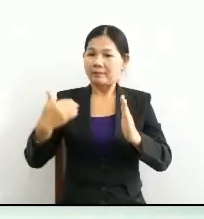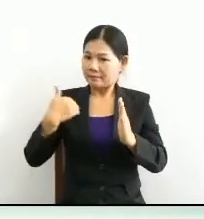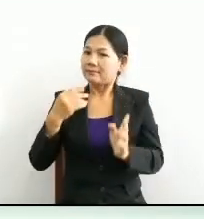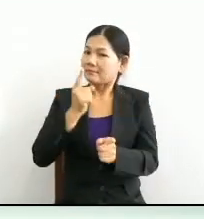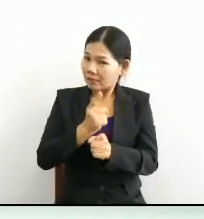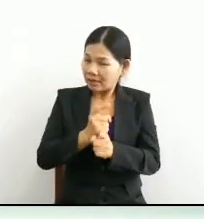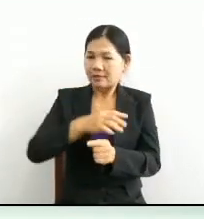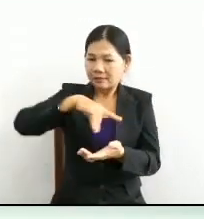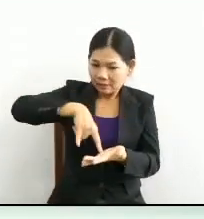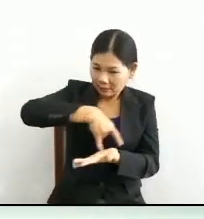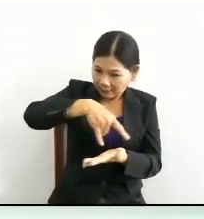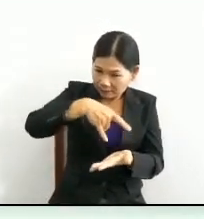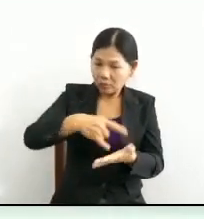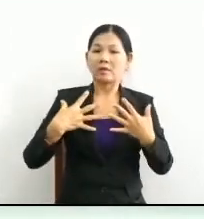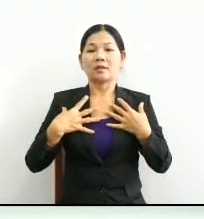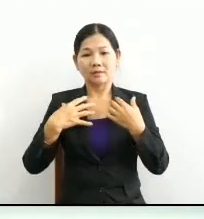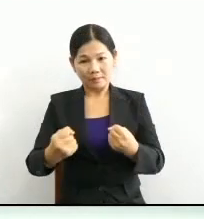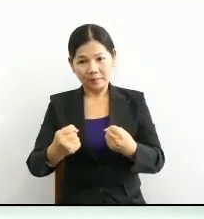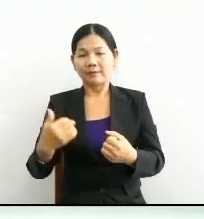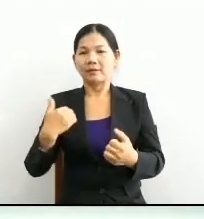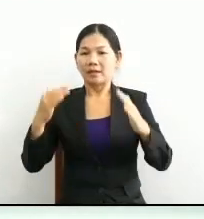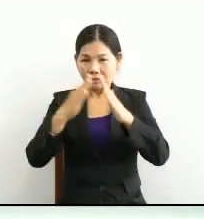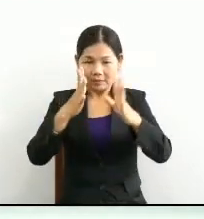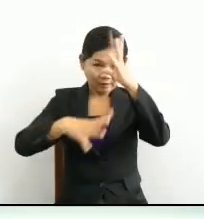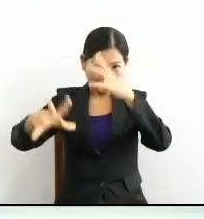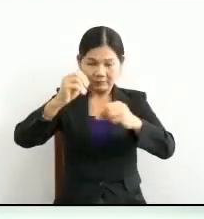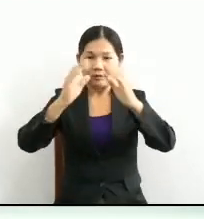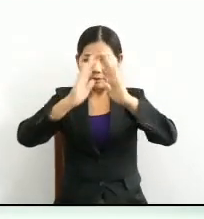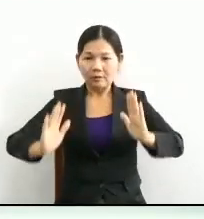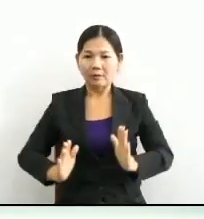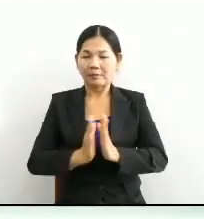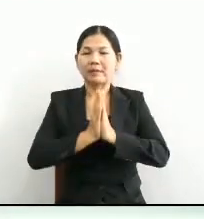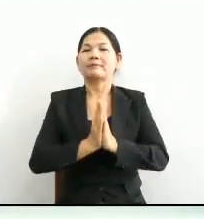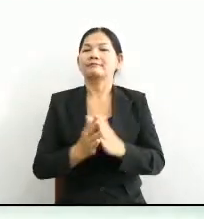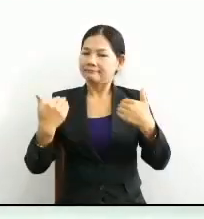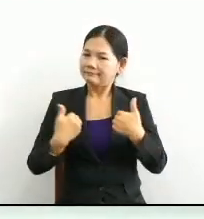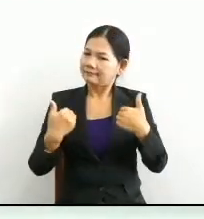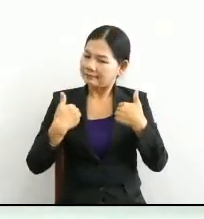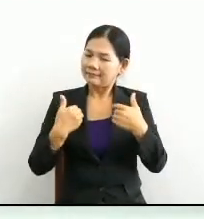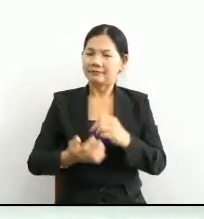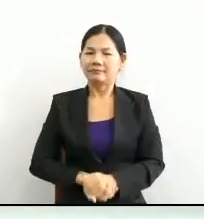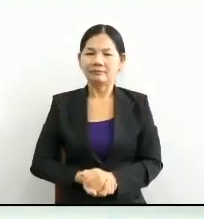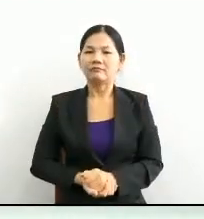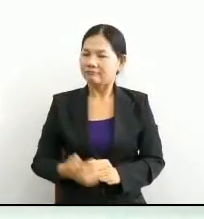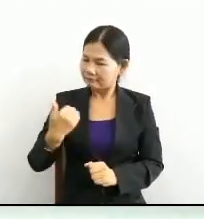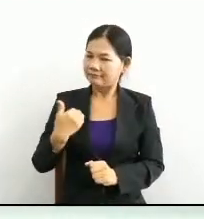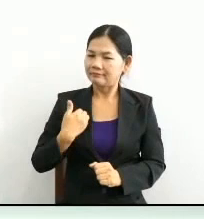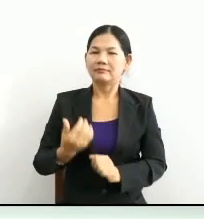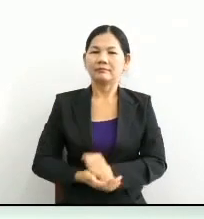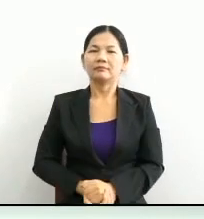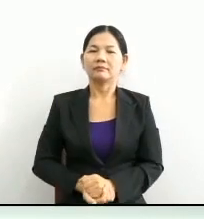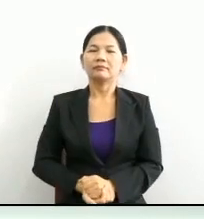hiếm con nè cha sẽ là riêng mình đôi sọc cặp hiếm vợ à ràm cướp phun không cứ tới miên tiếng à cứ miên tiếng à nè